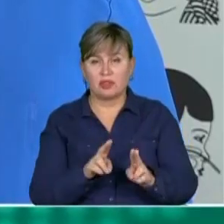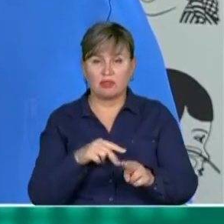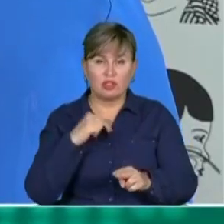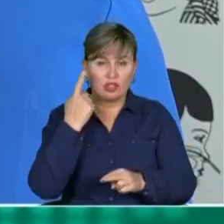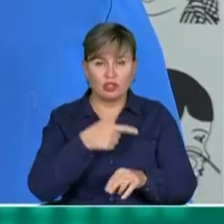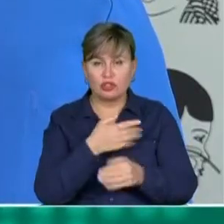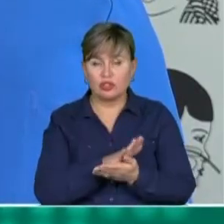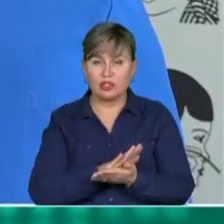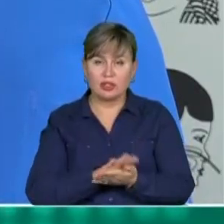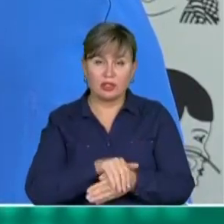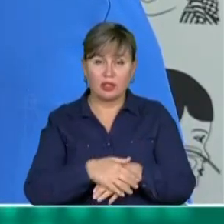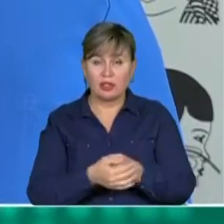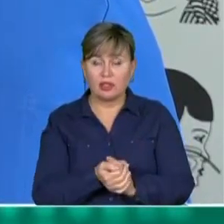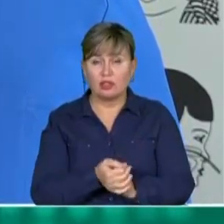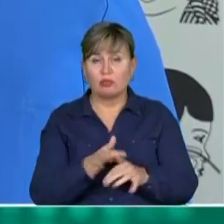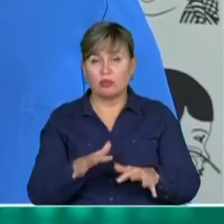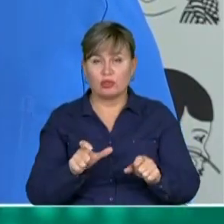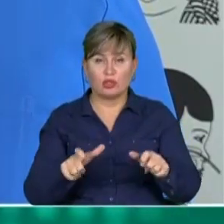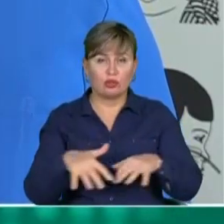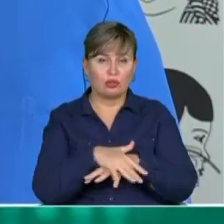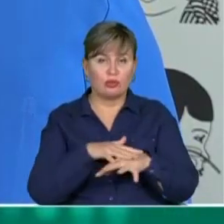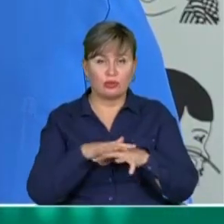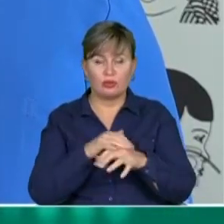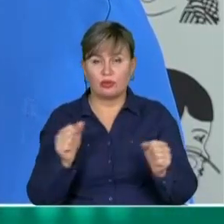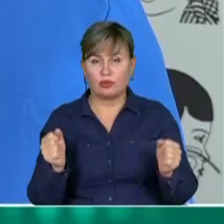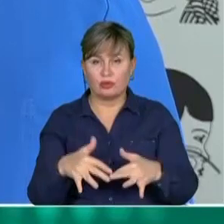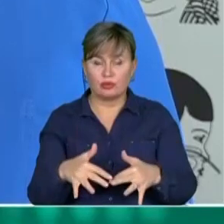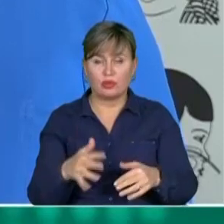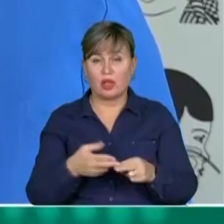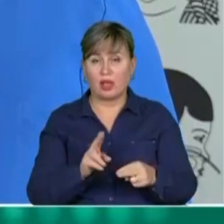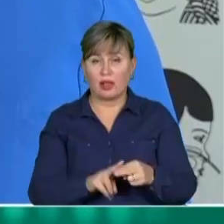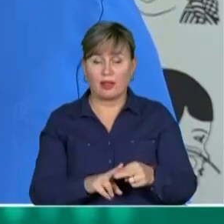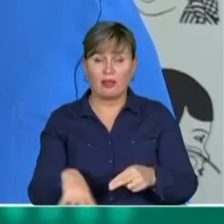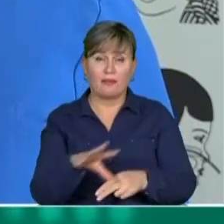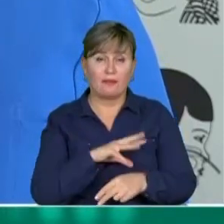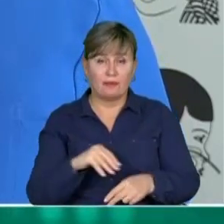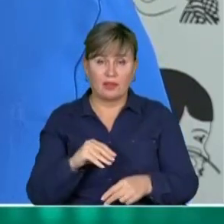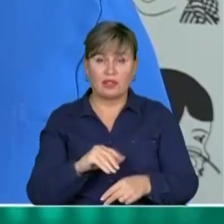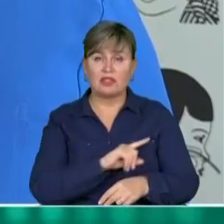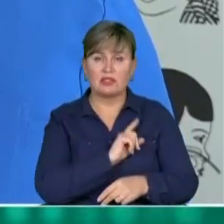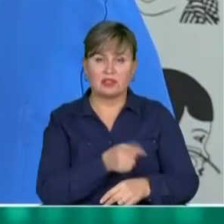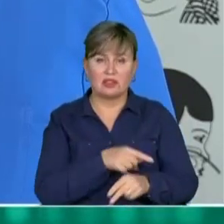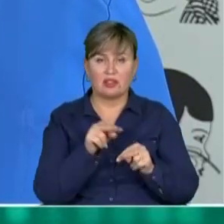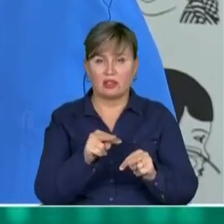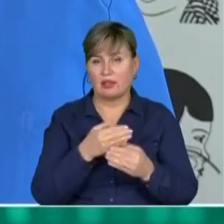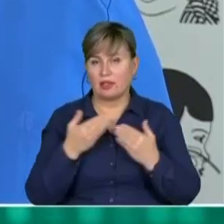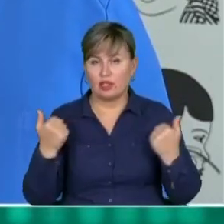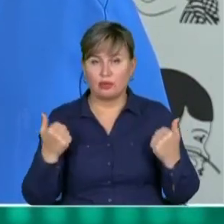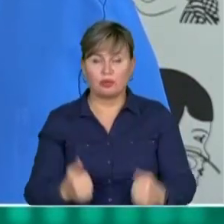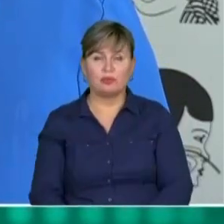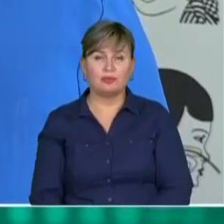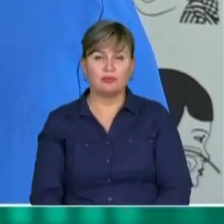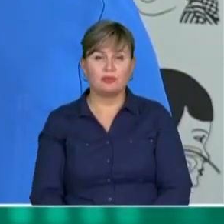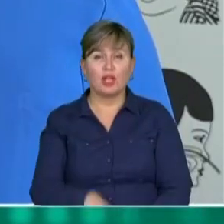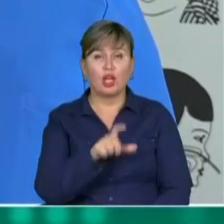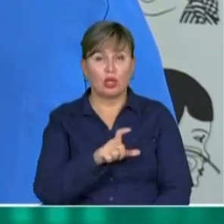соответственно, в местах массового сбора эти моменты сильно не контролируются. А